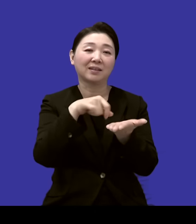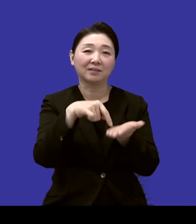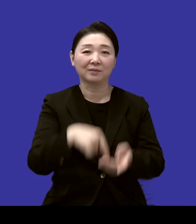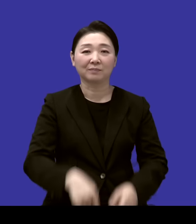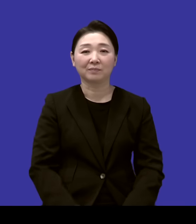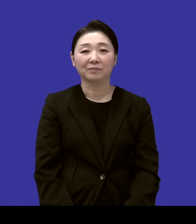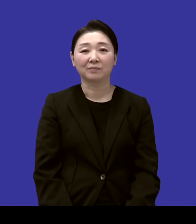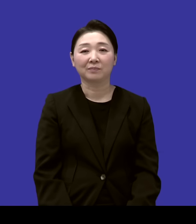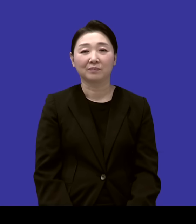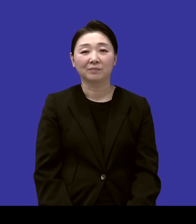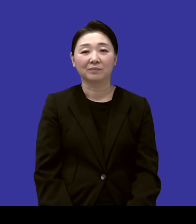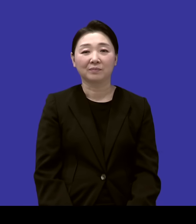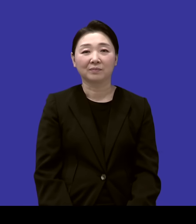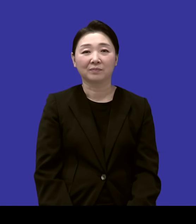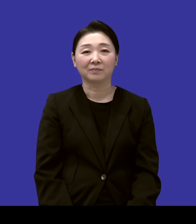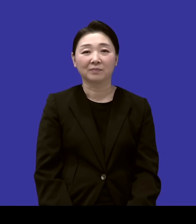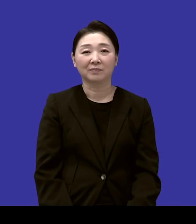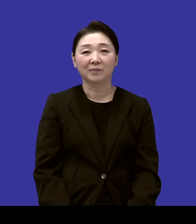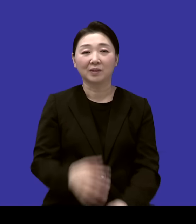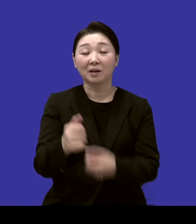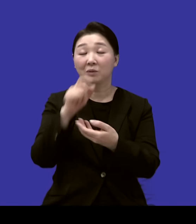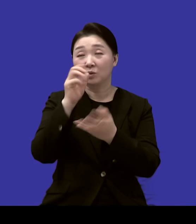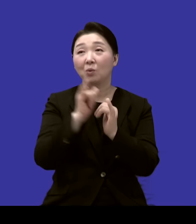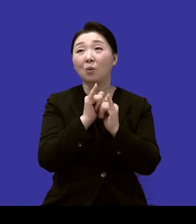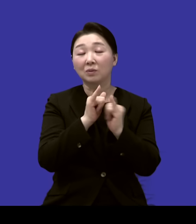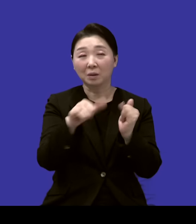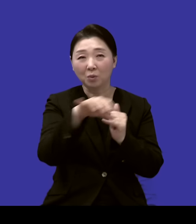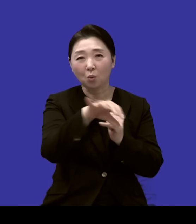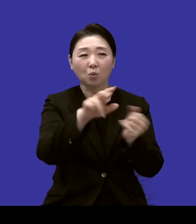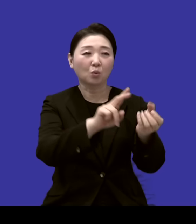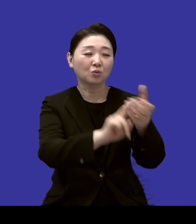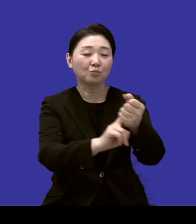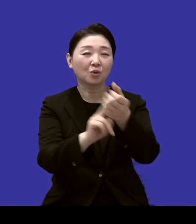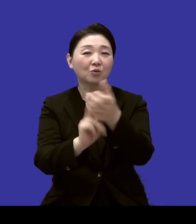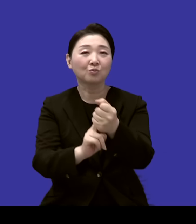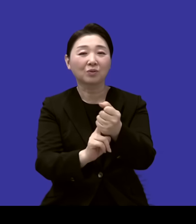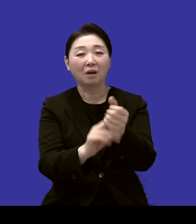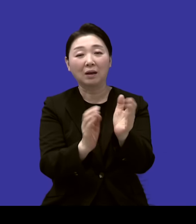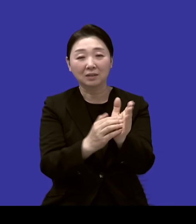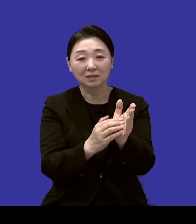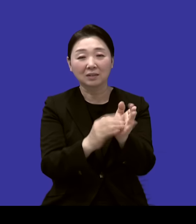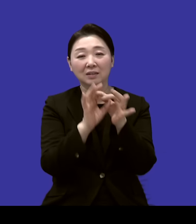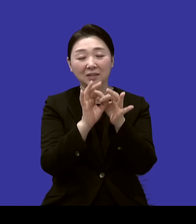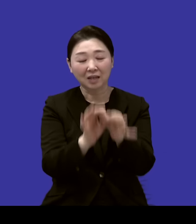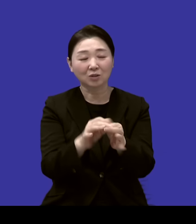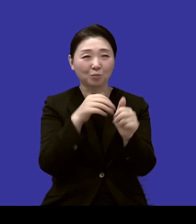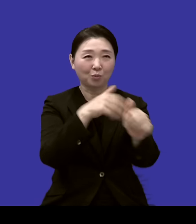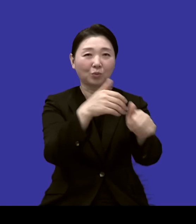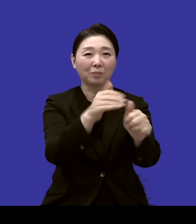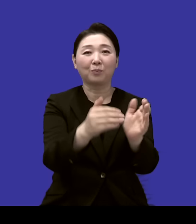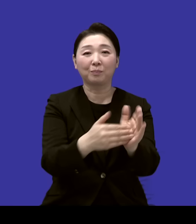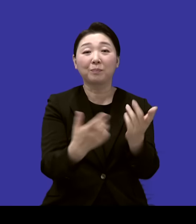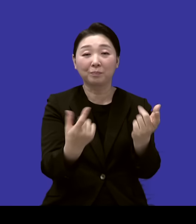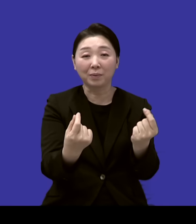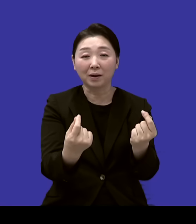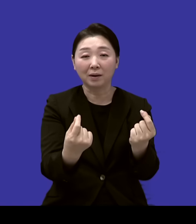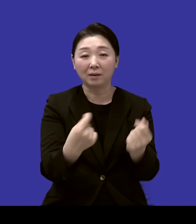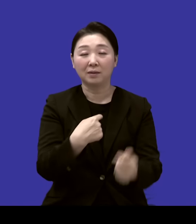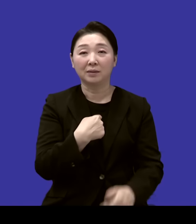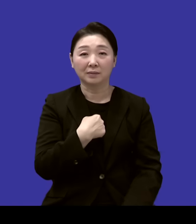쓰기였습니다. 그러니까 하나님께서 참 좋은 사람들을 곳곳에 숨겨두시고 네. 끝없이 보내주셨네요. 맞습니다.